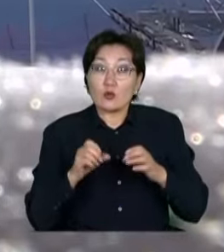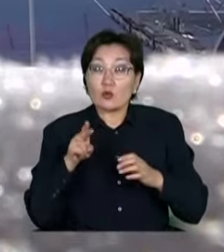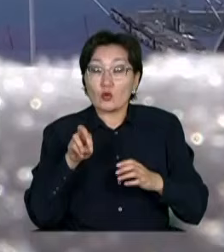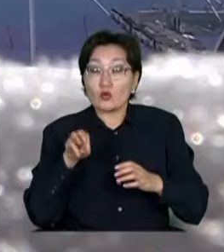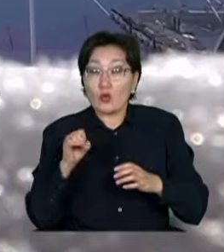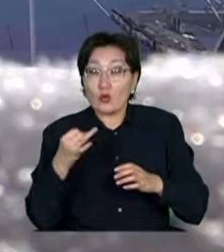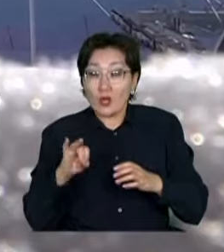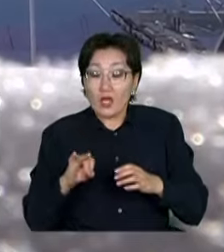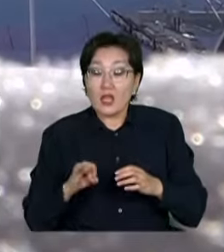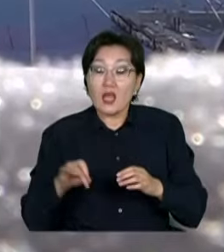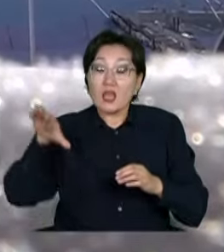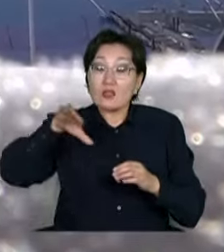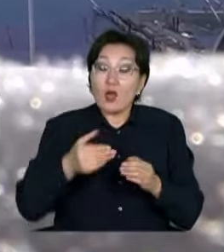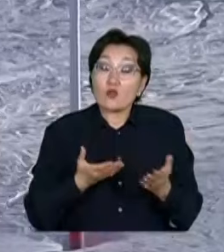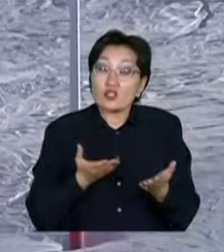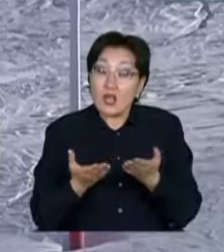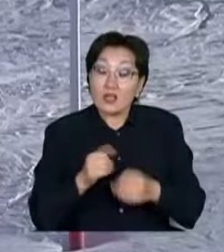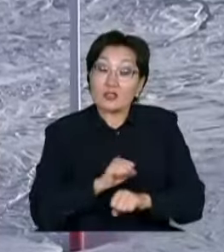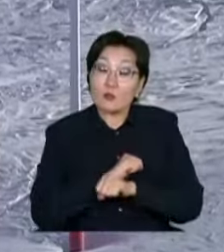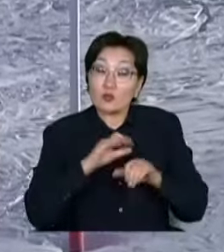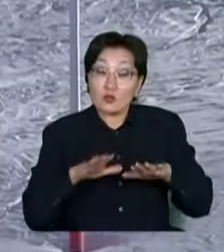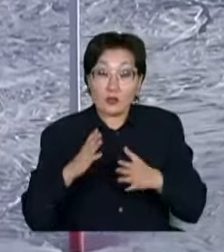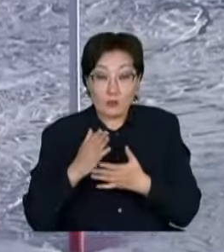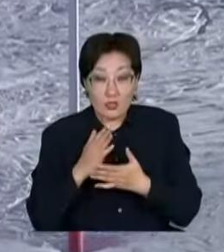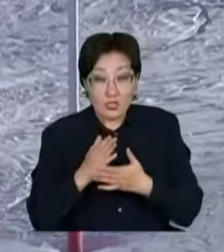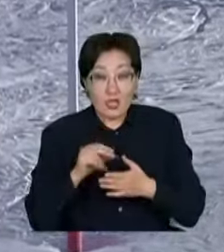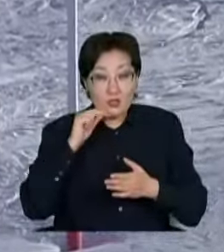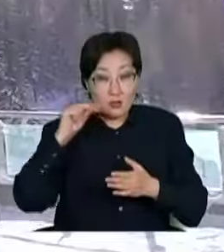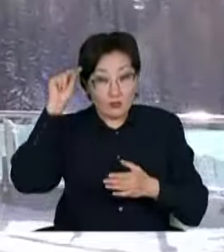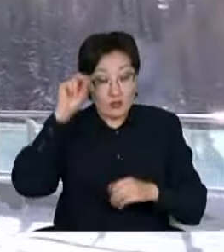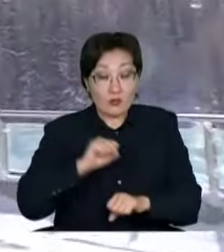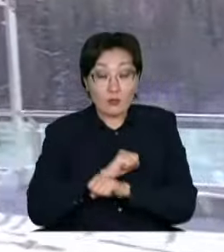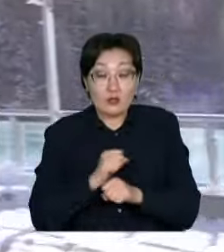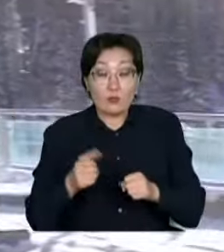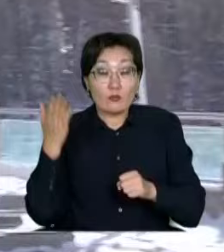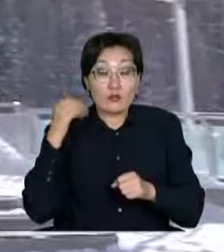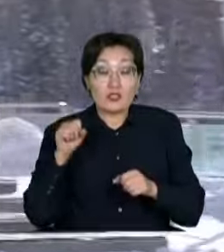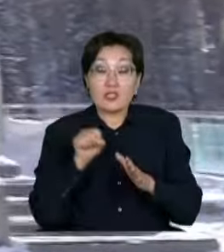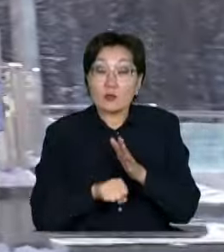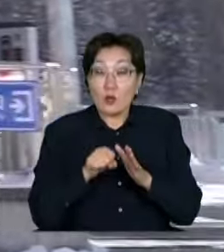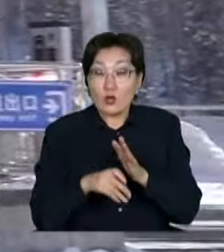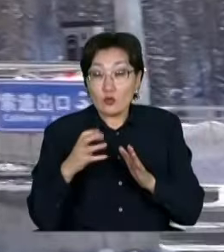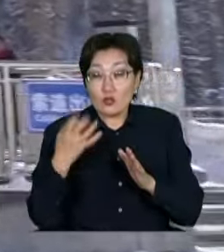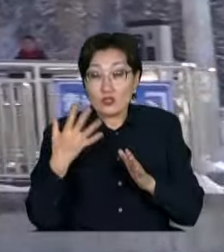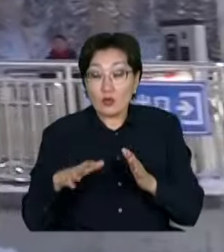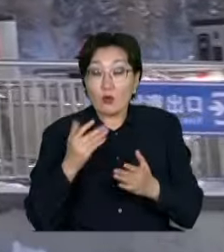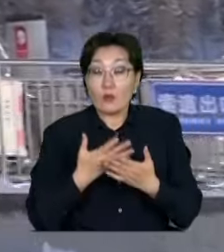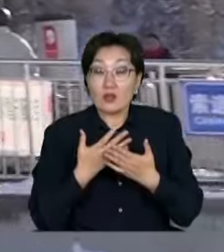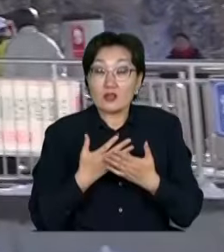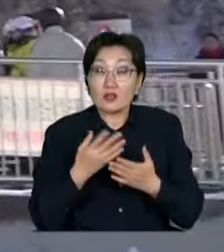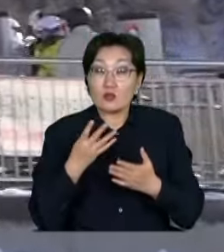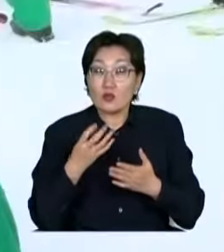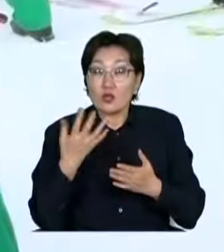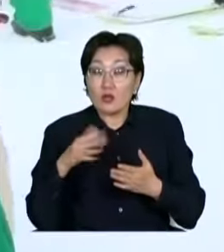тау шаңғы демалыс орны да бар. Ресми мәлімет бойынша Дзянцюншань курортына былтыр қыста 450 мыңға жуық турист келген.